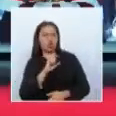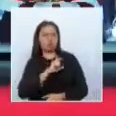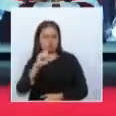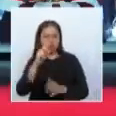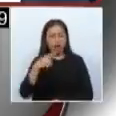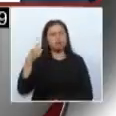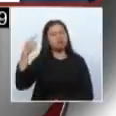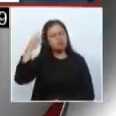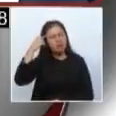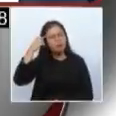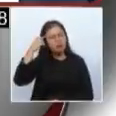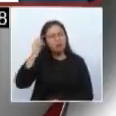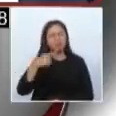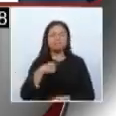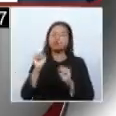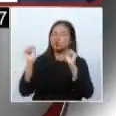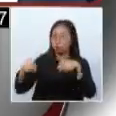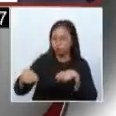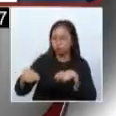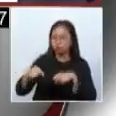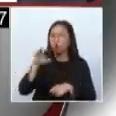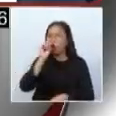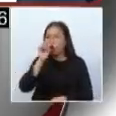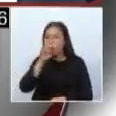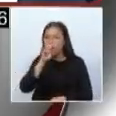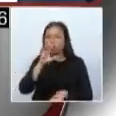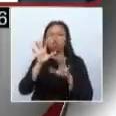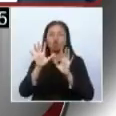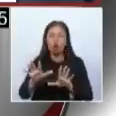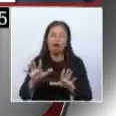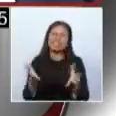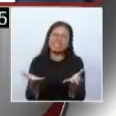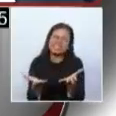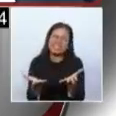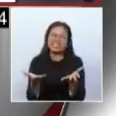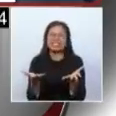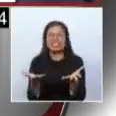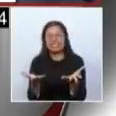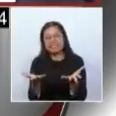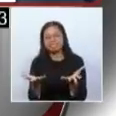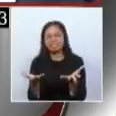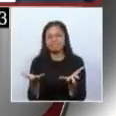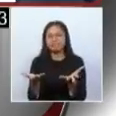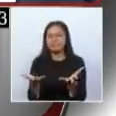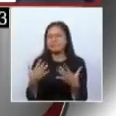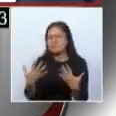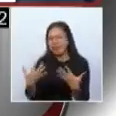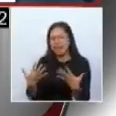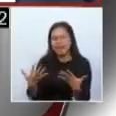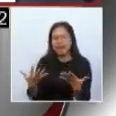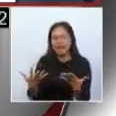kita bedah yang kedua ini, kok Pak Ganjar juga kompak menyerang Pak Prabowo di akhir-akhir, itu ternyata isinya